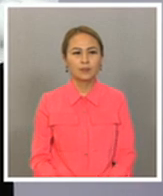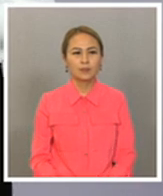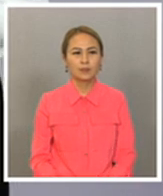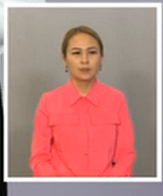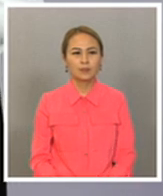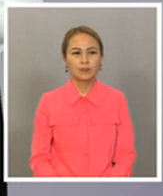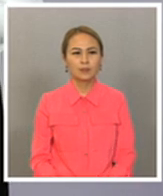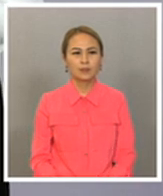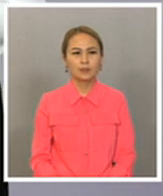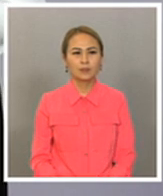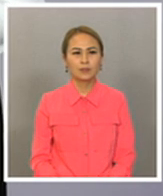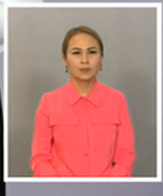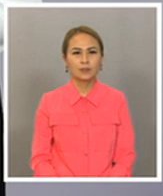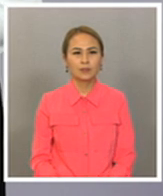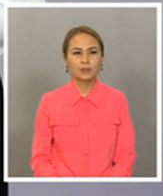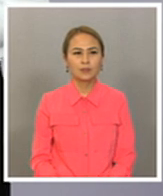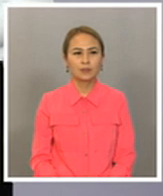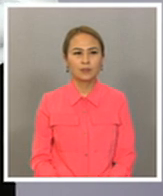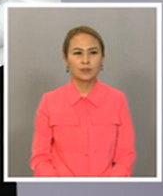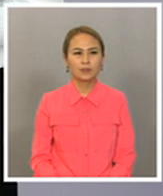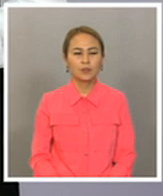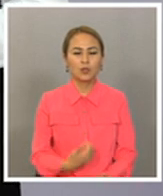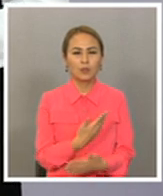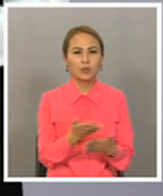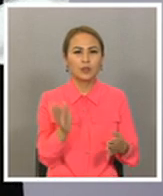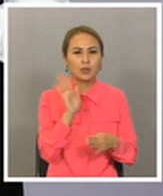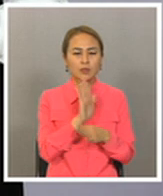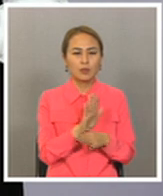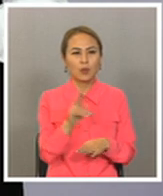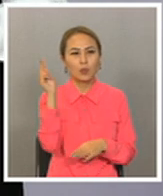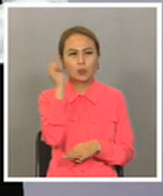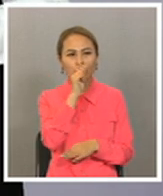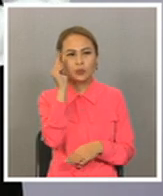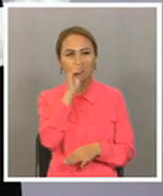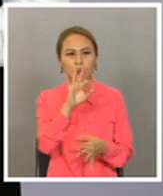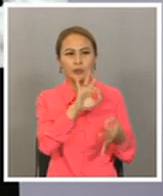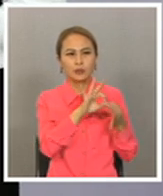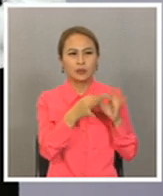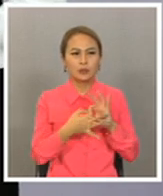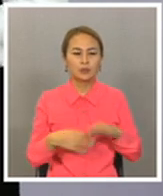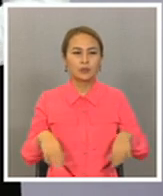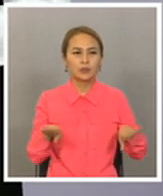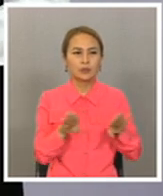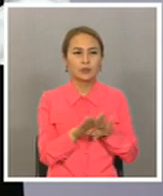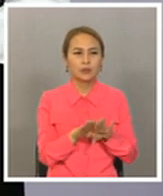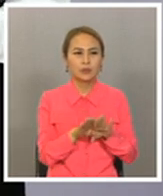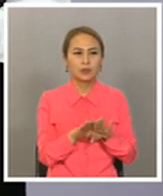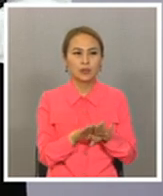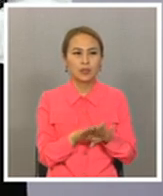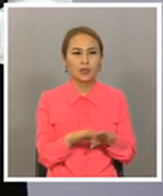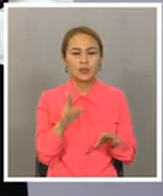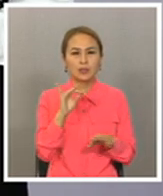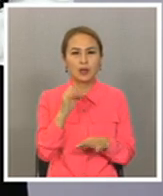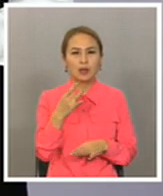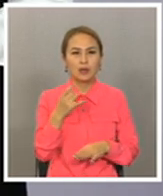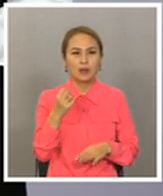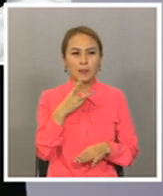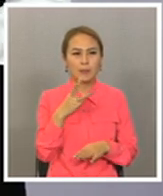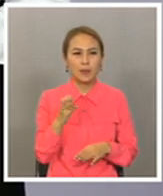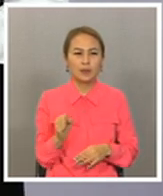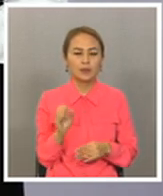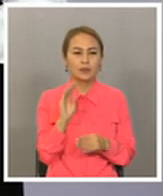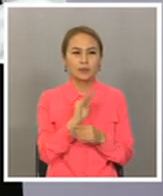көшейік. Бұл тапсырмада оқушылар, деректерге сүйене отырып, диаграмма құрастырып